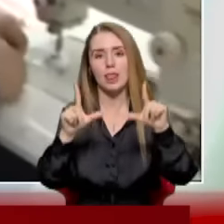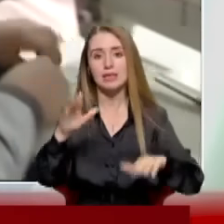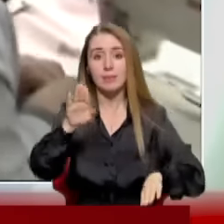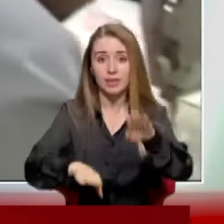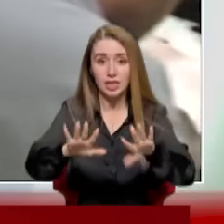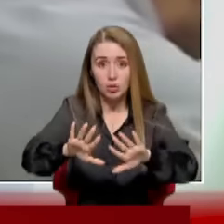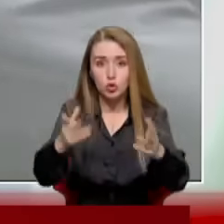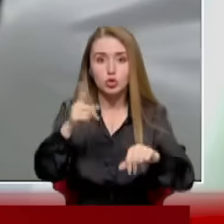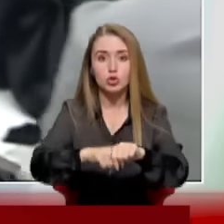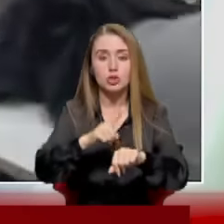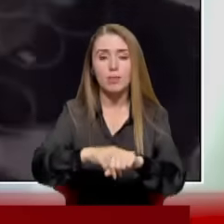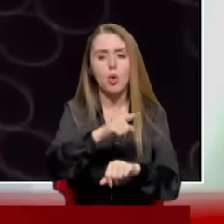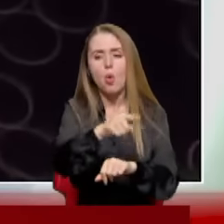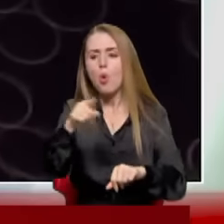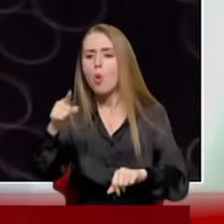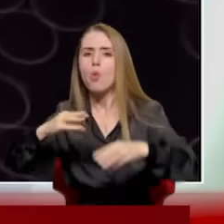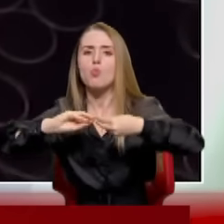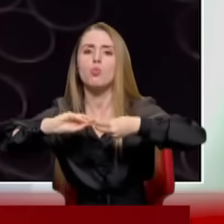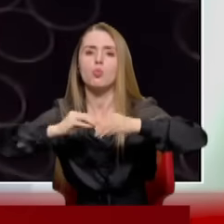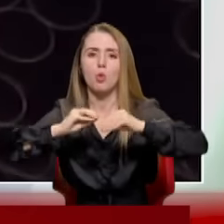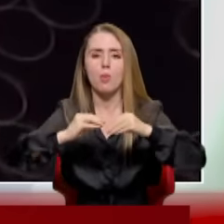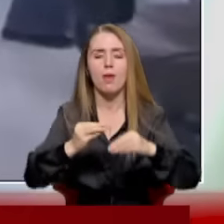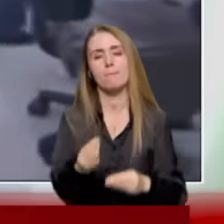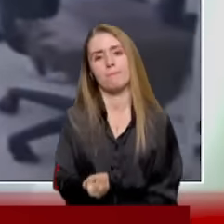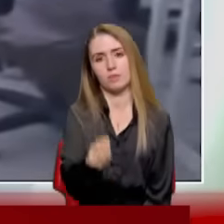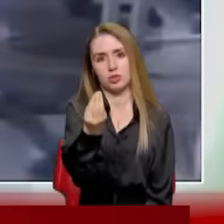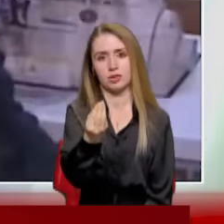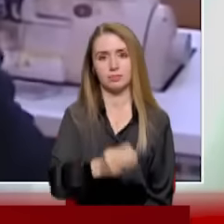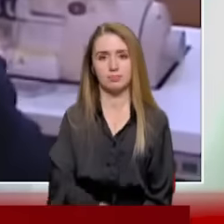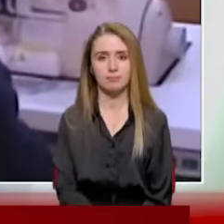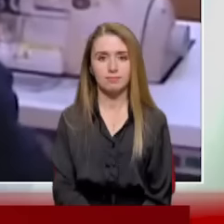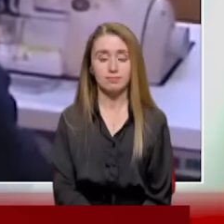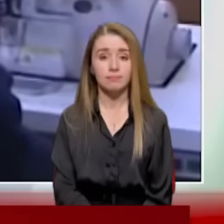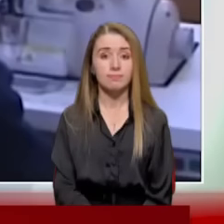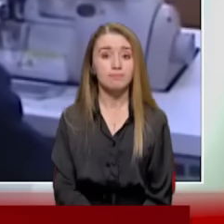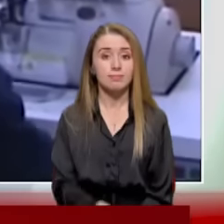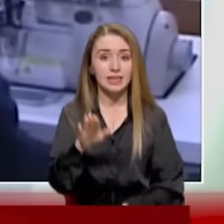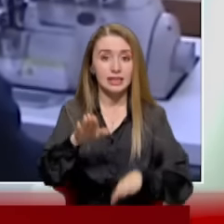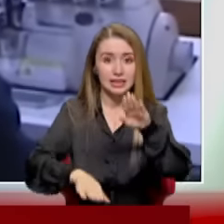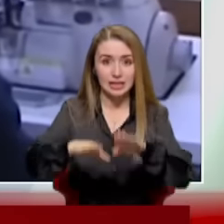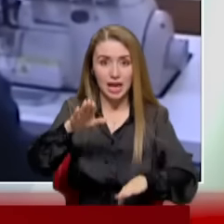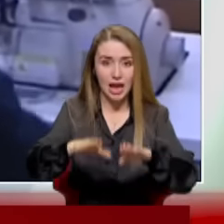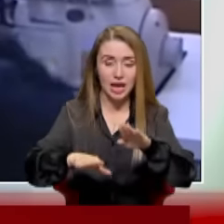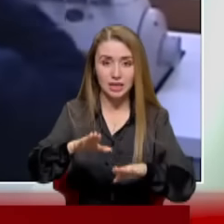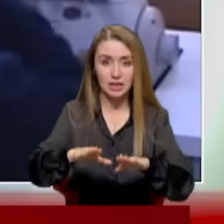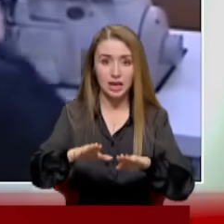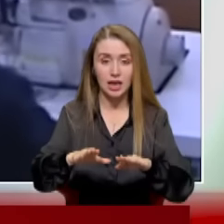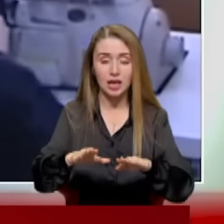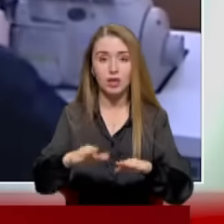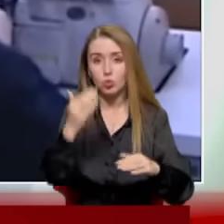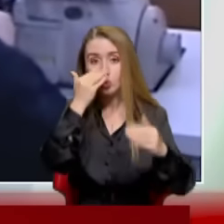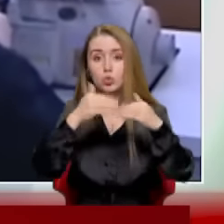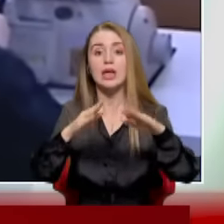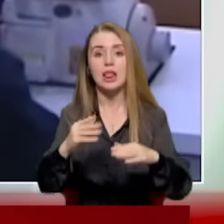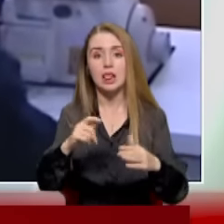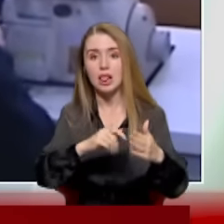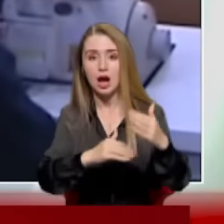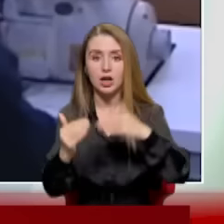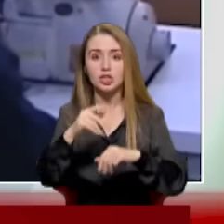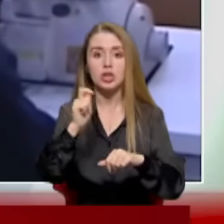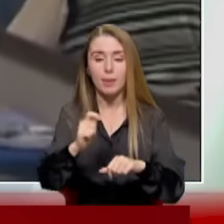Dengeyi bozduğumuzda birçok farklı noktada başka dengeler de bozulur. Ne zaman dengenin dışında bir artış yapılsa